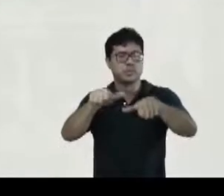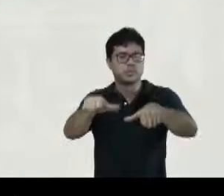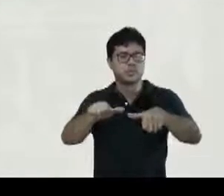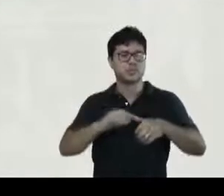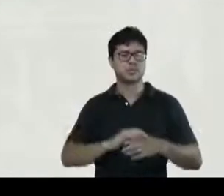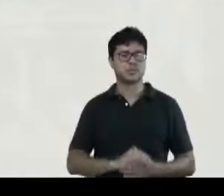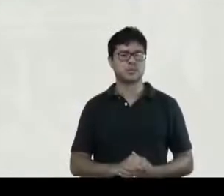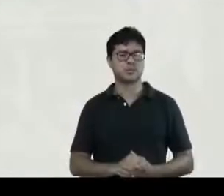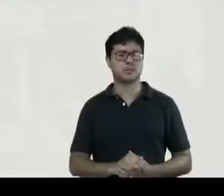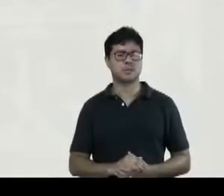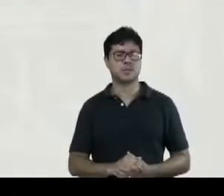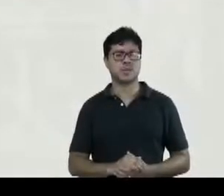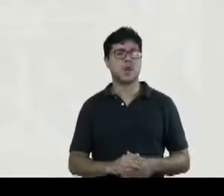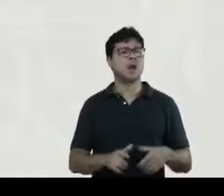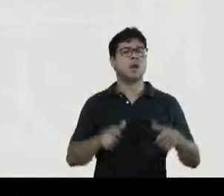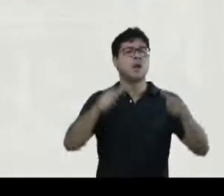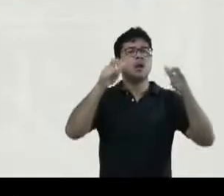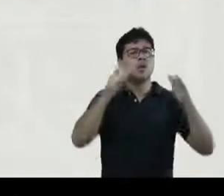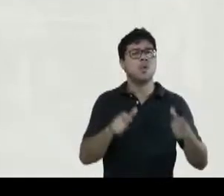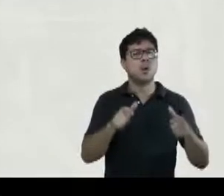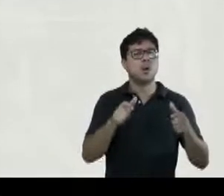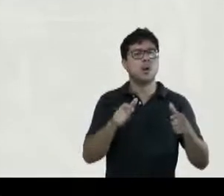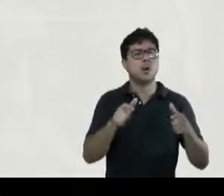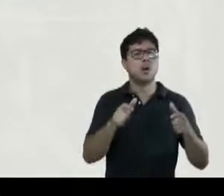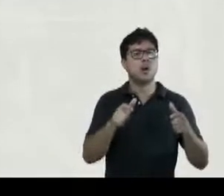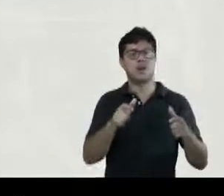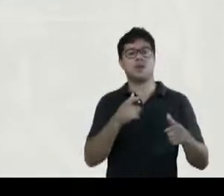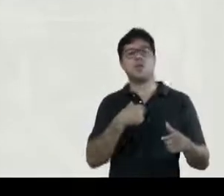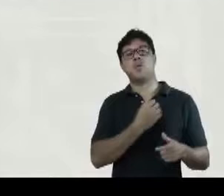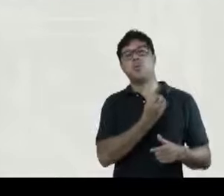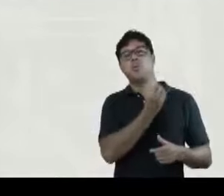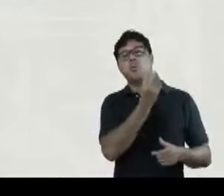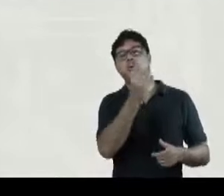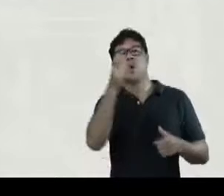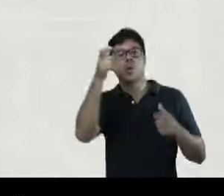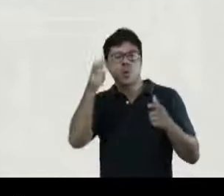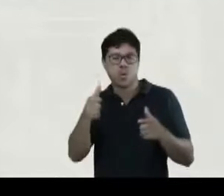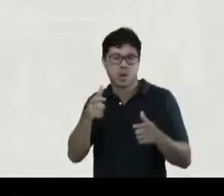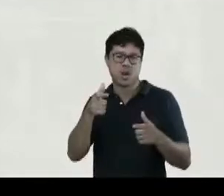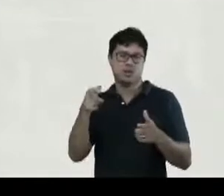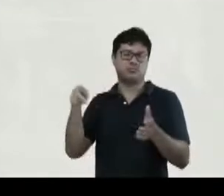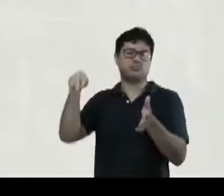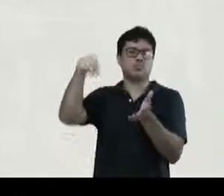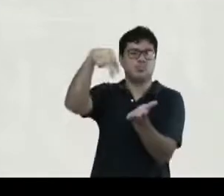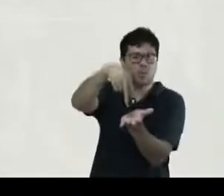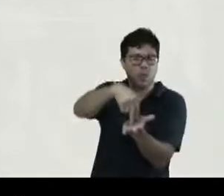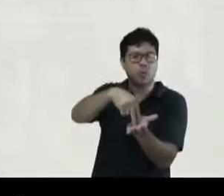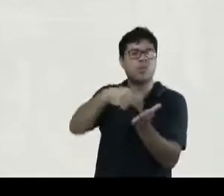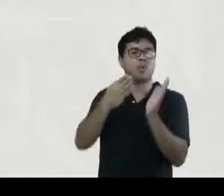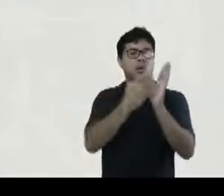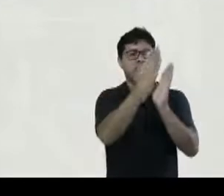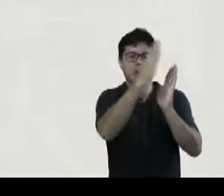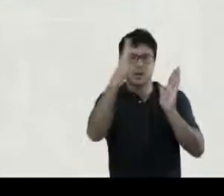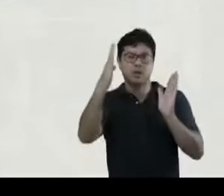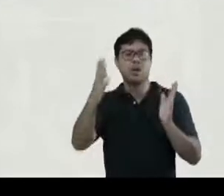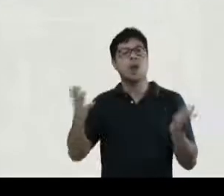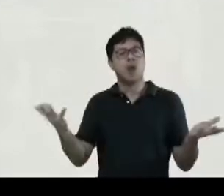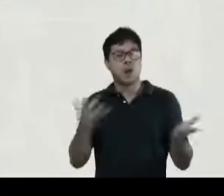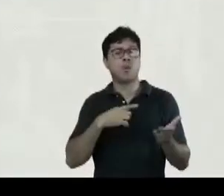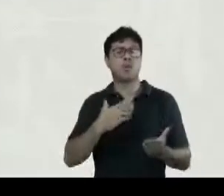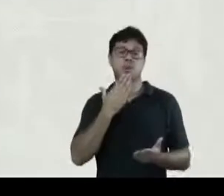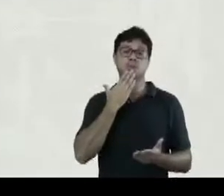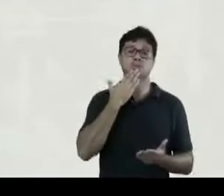tritt die Bestellung und Nutzung von Digitalisaten weltweit mit immer liberaleren Lizenzen. Die